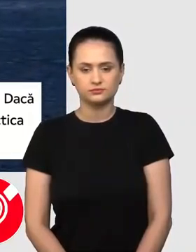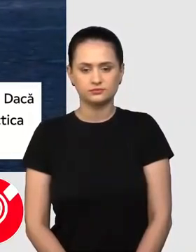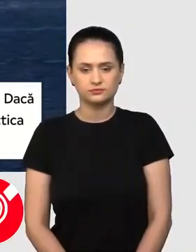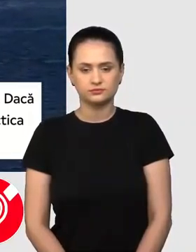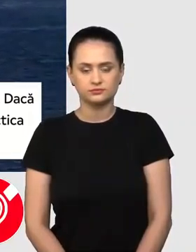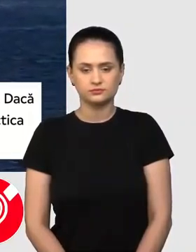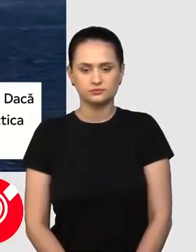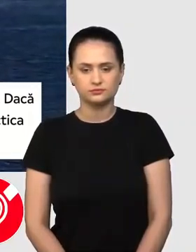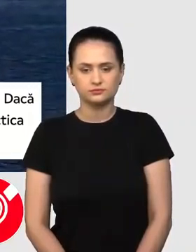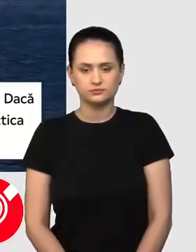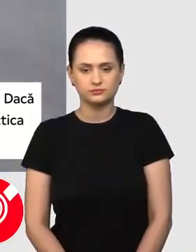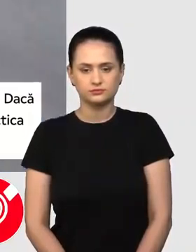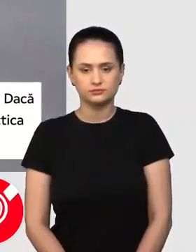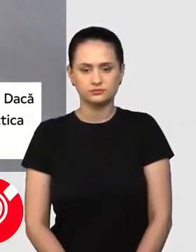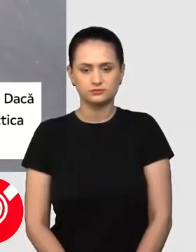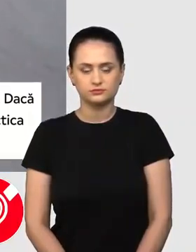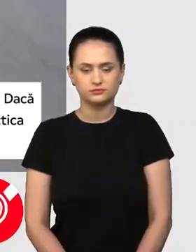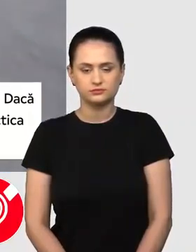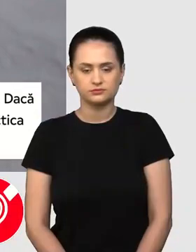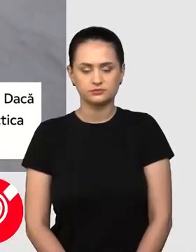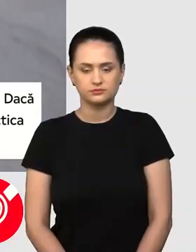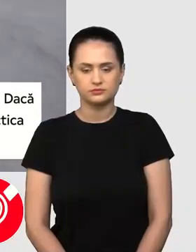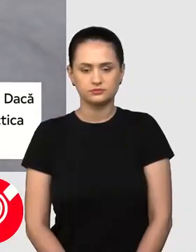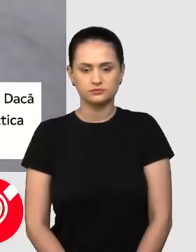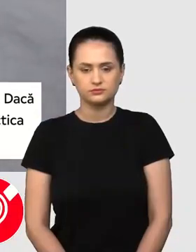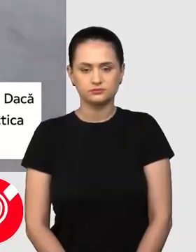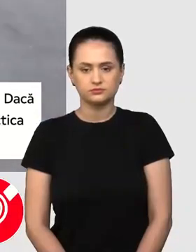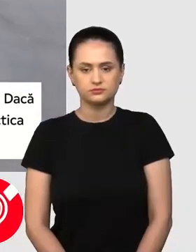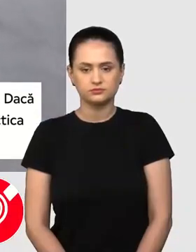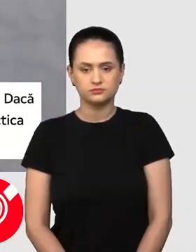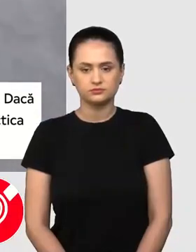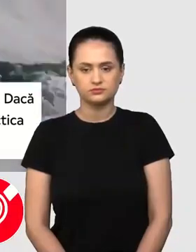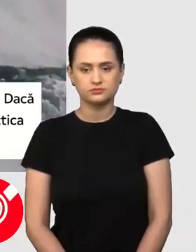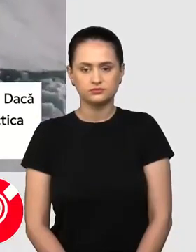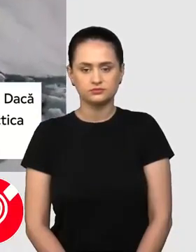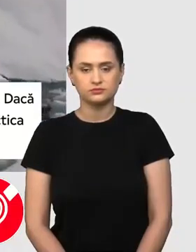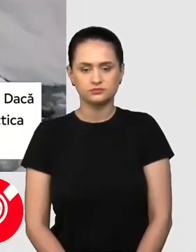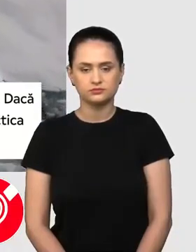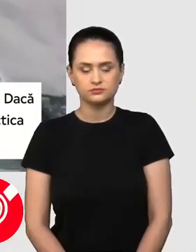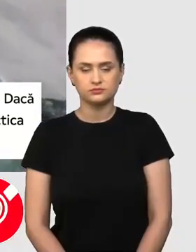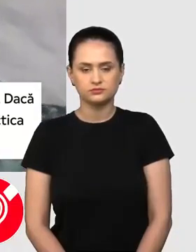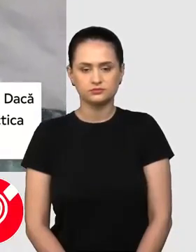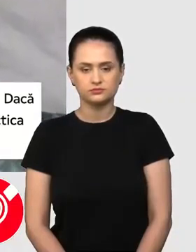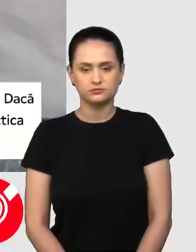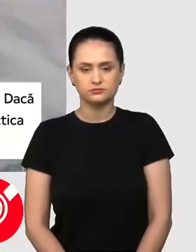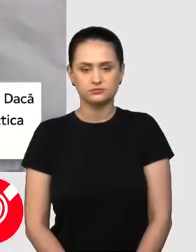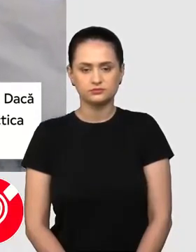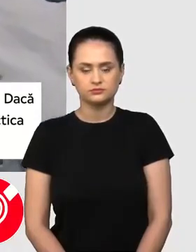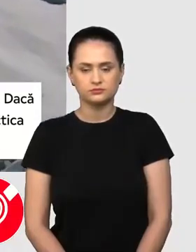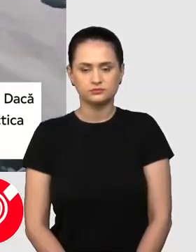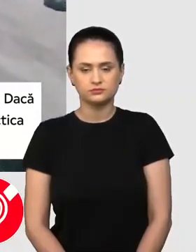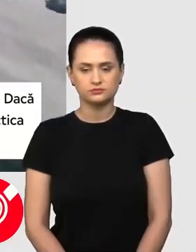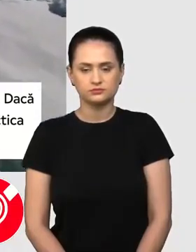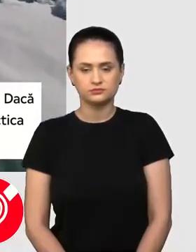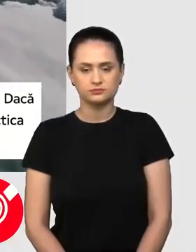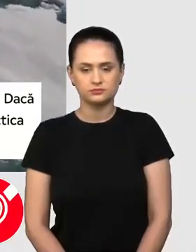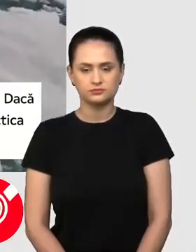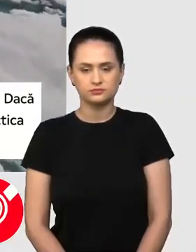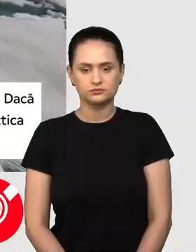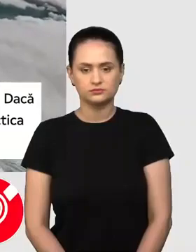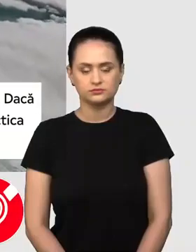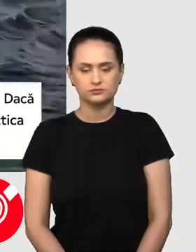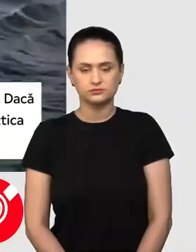Atlanticului. Creșterea nivelului mării, numai departe de aprilie anul acesta, Florida s-a confruntat cu